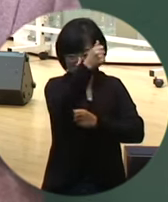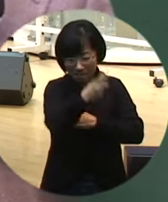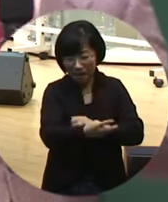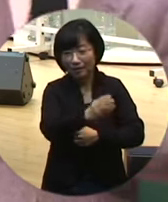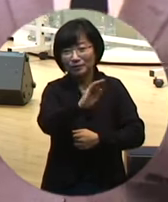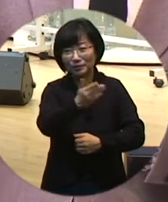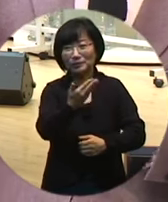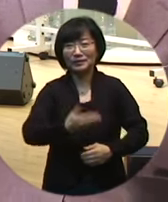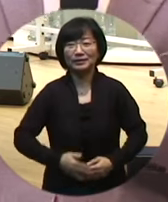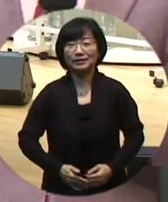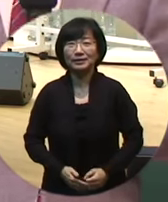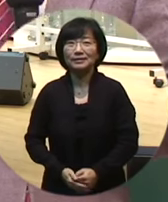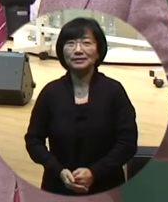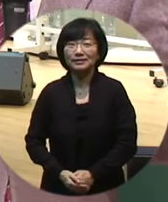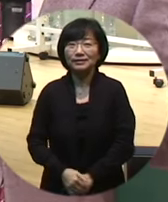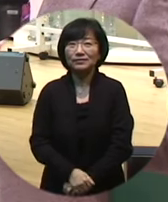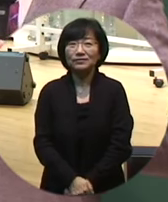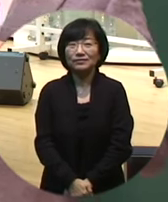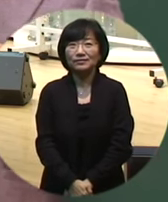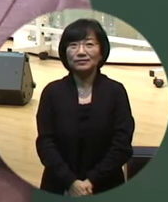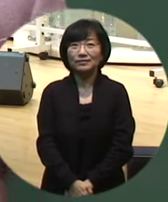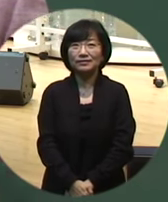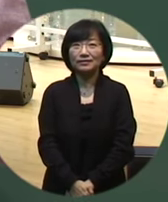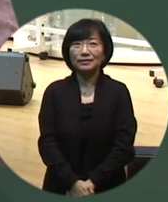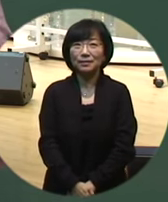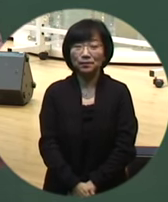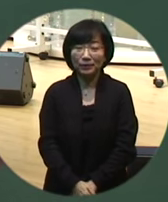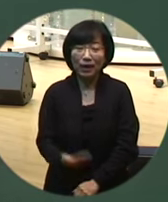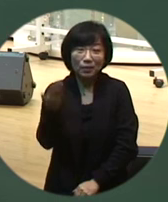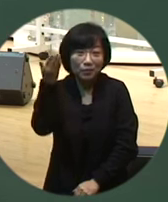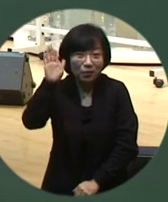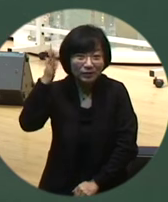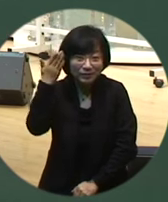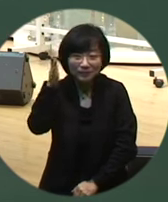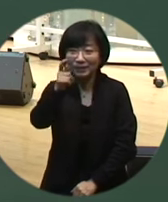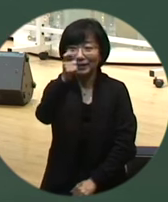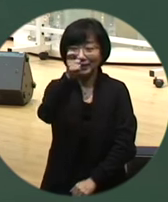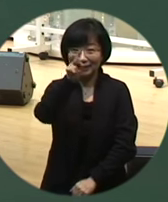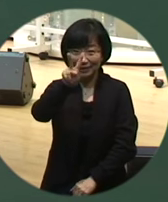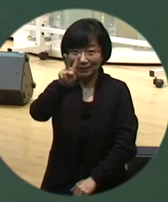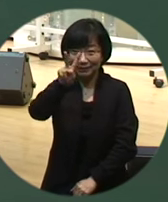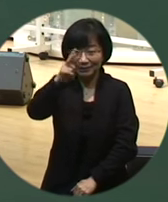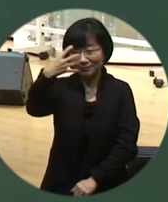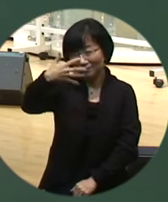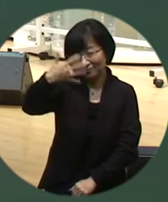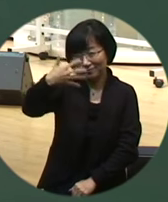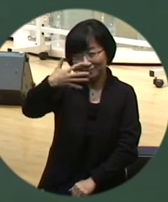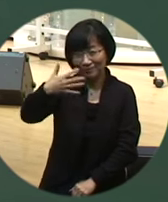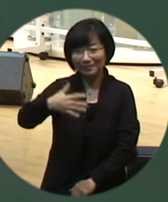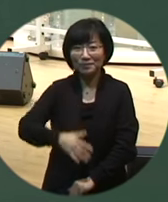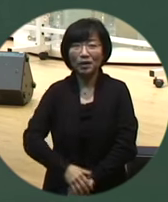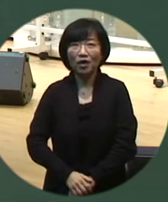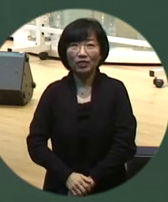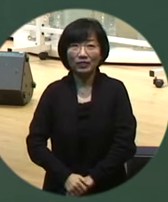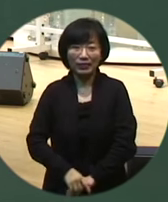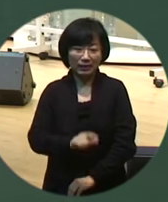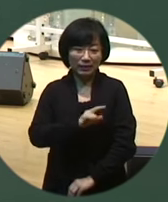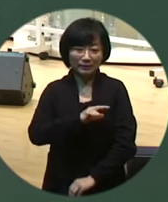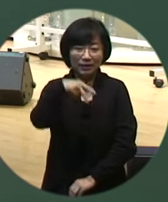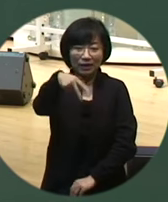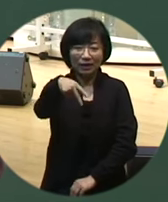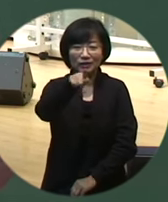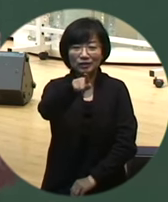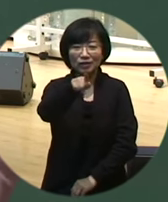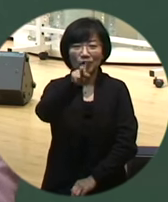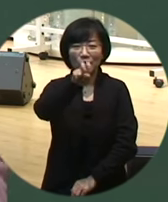will continue to encounter failure. 요즘 TV에 보면은 서민갑부 그 프로가 있더라고요. 서민갑부. And